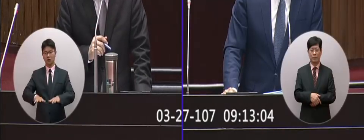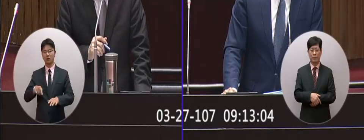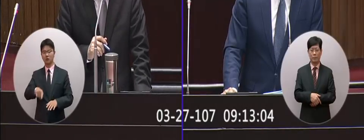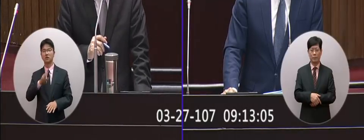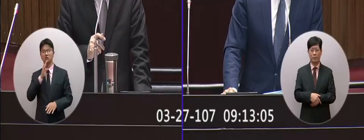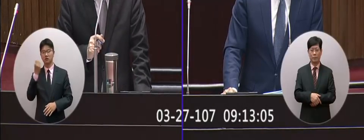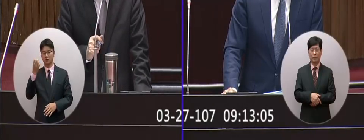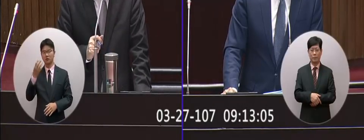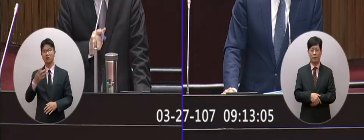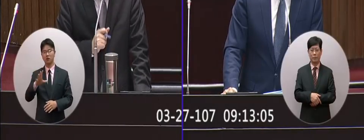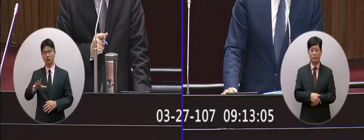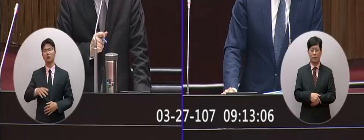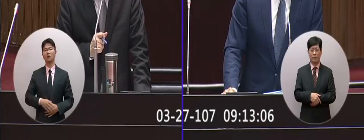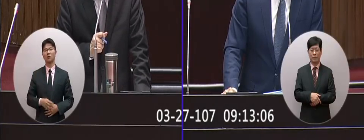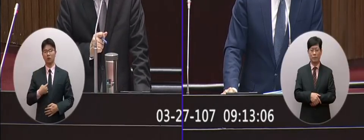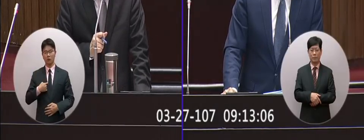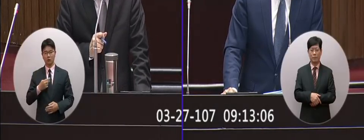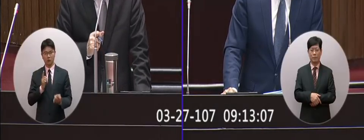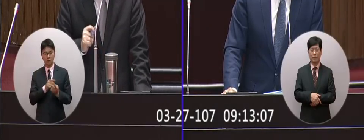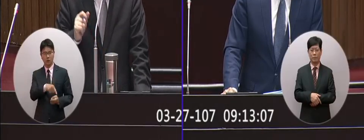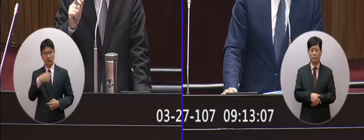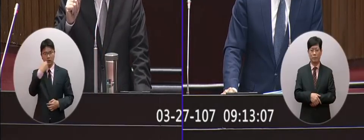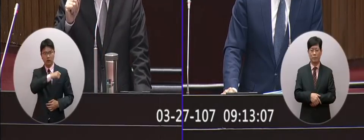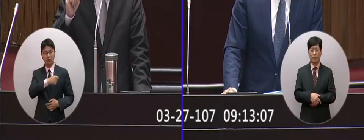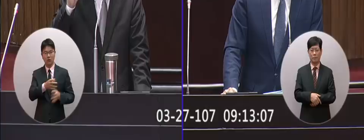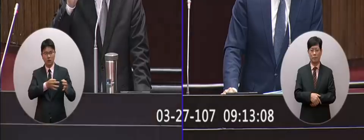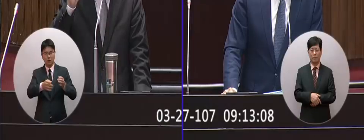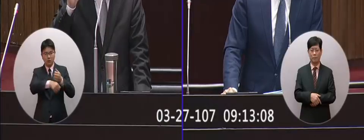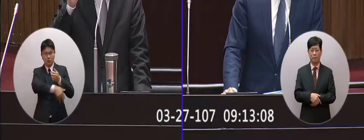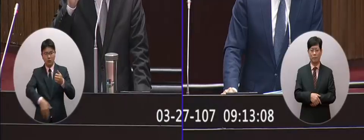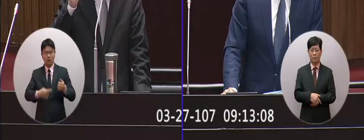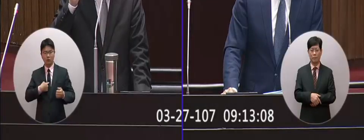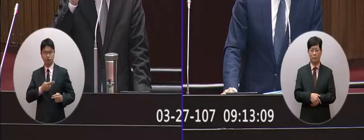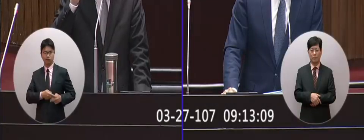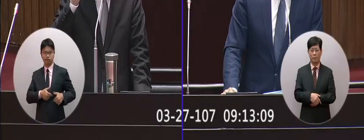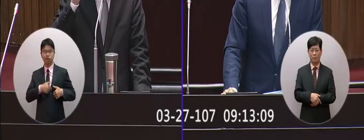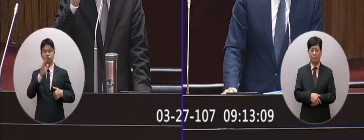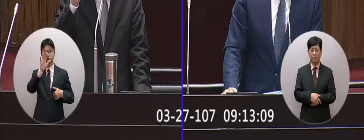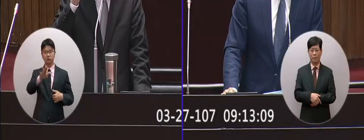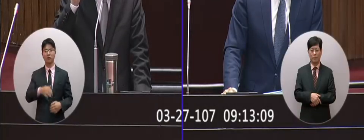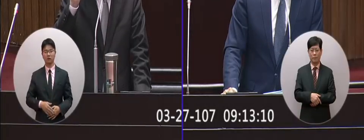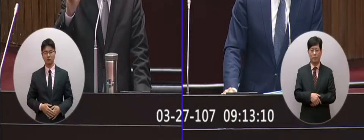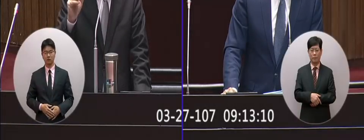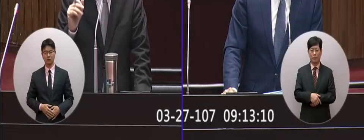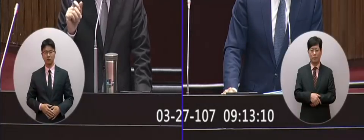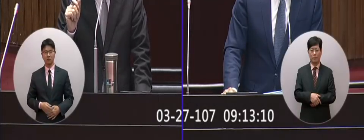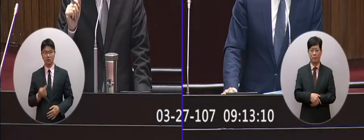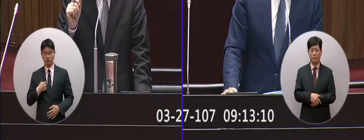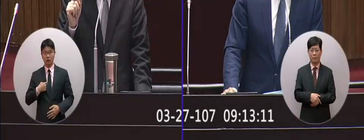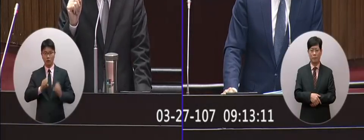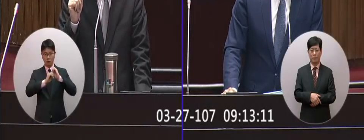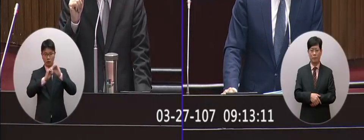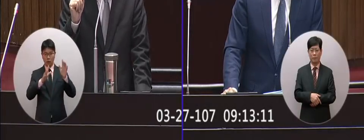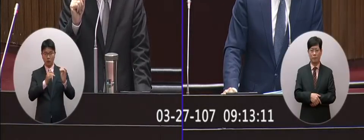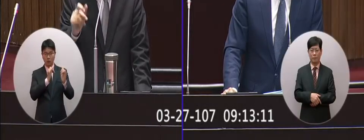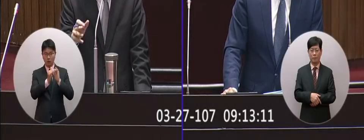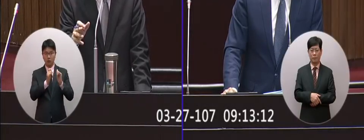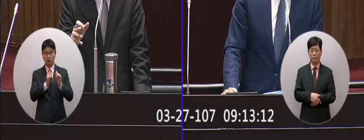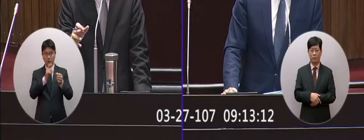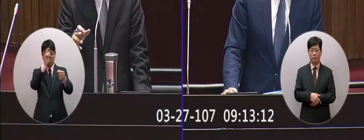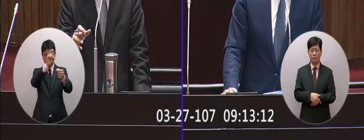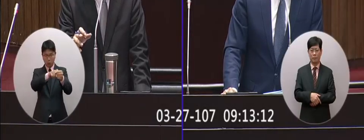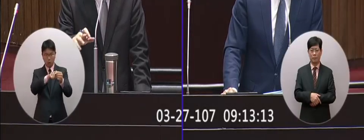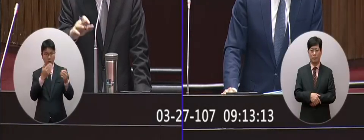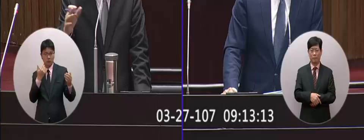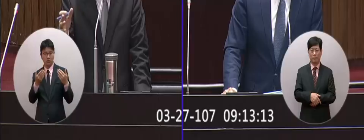我对台湾的产业是甚具信心的，我们只要给他一个给社会一个明确的方向，那协助